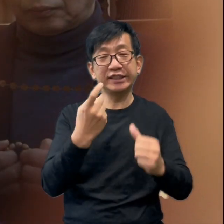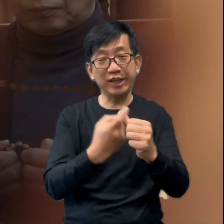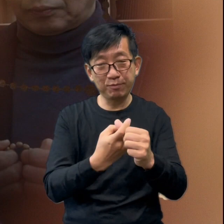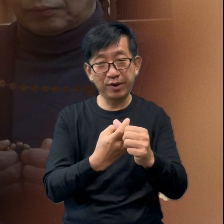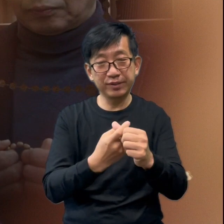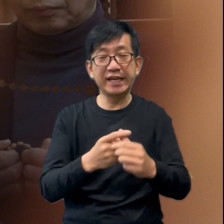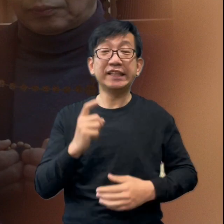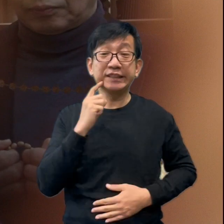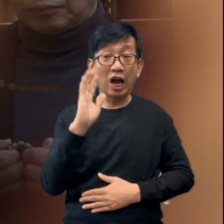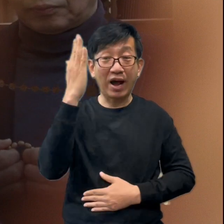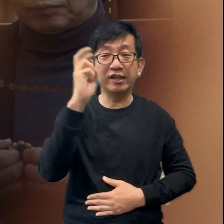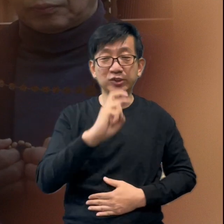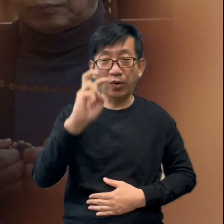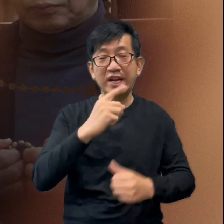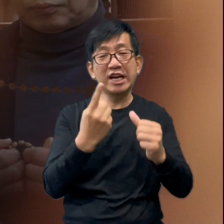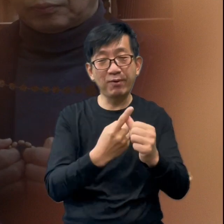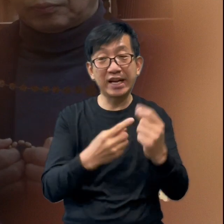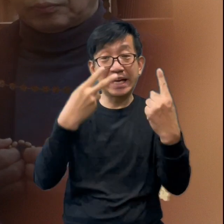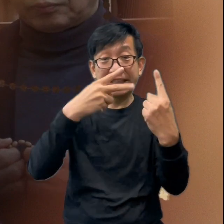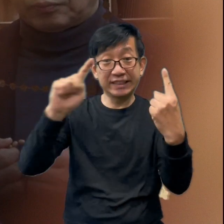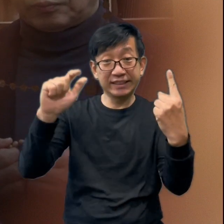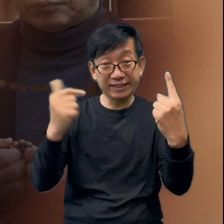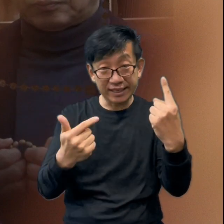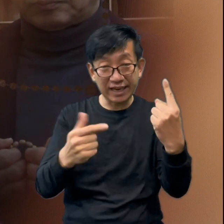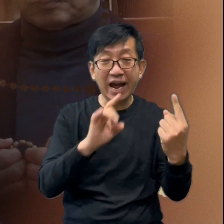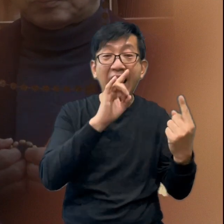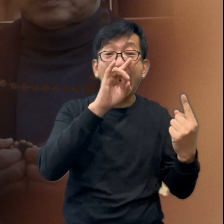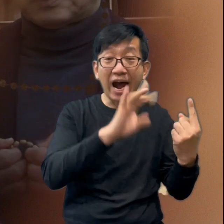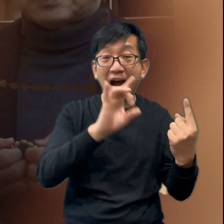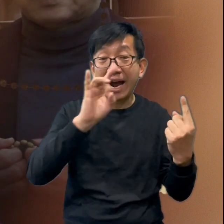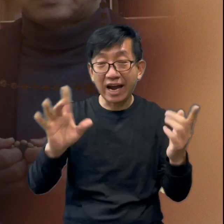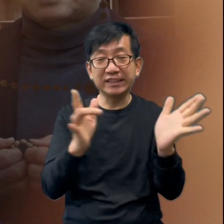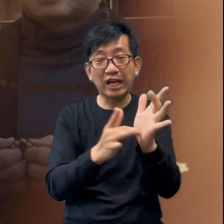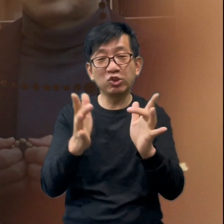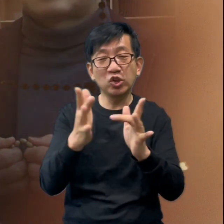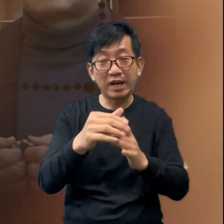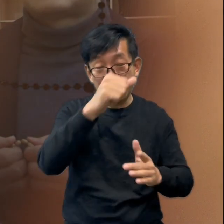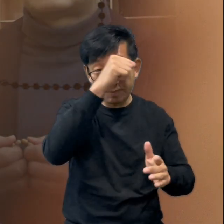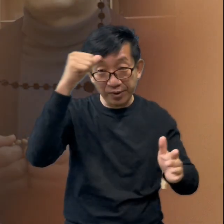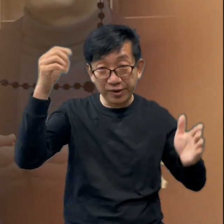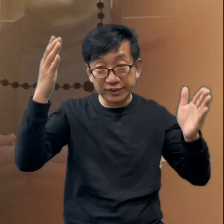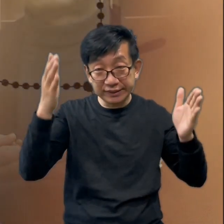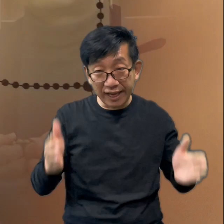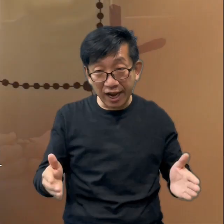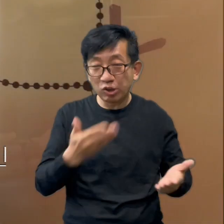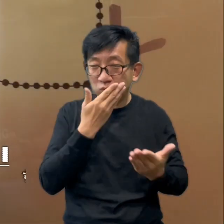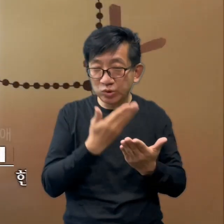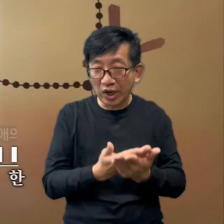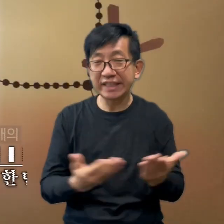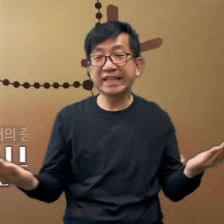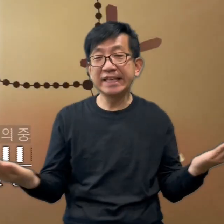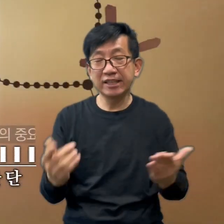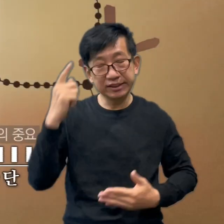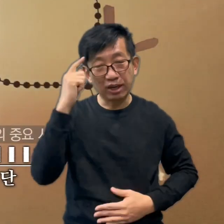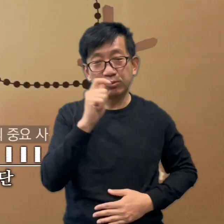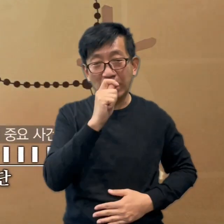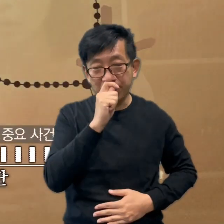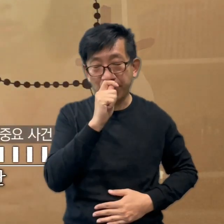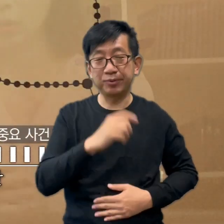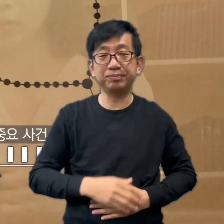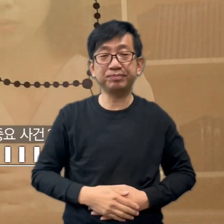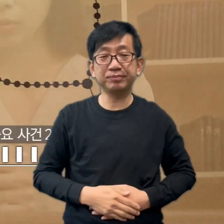1번, 성모성 10번, 영광송 1번을 일단으로 삼아 각 단마다 예수님 생애의 중요한